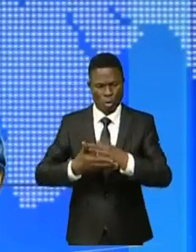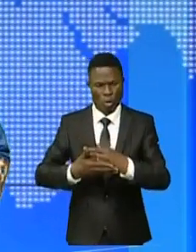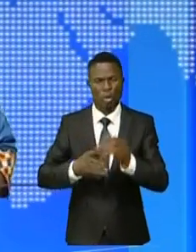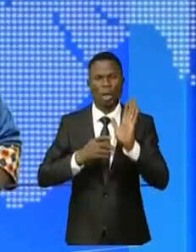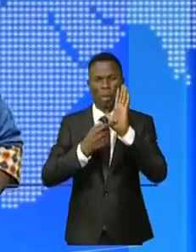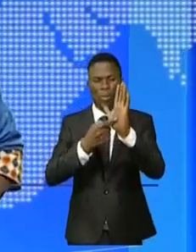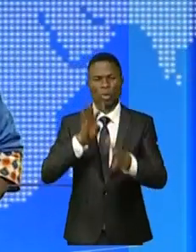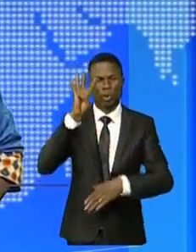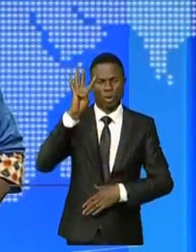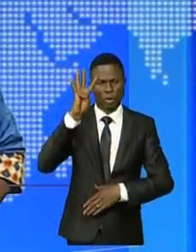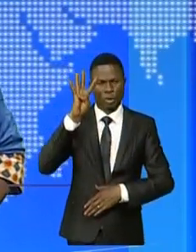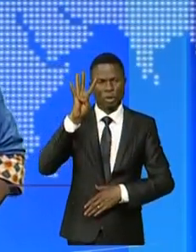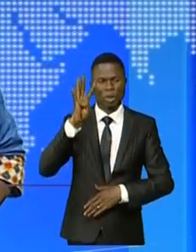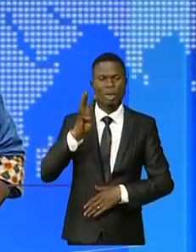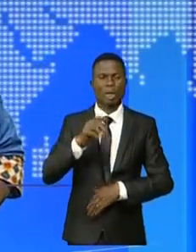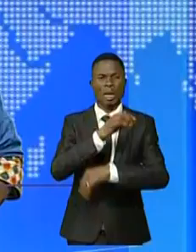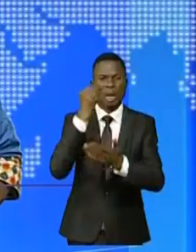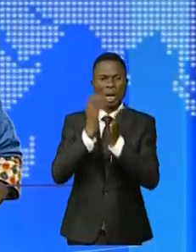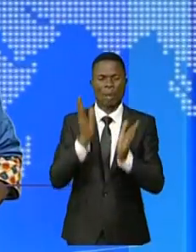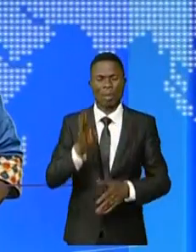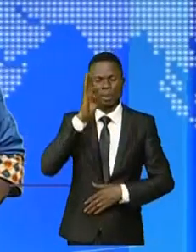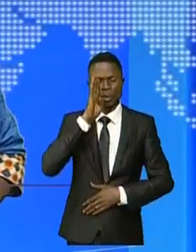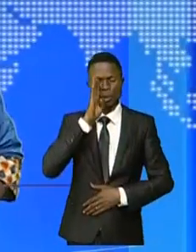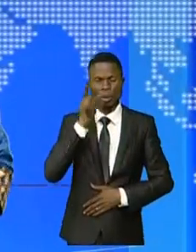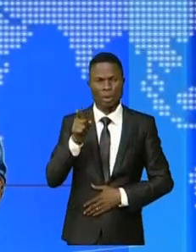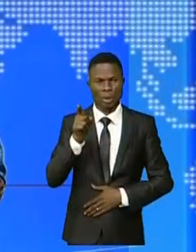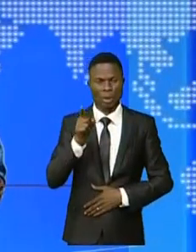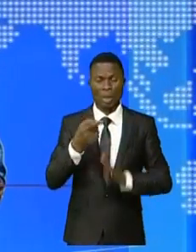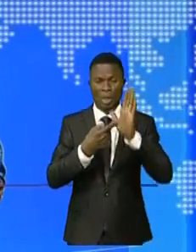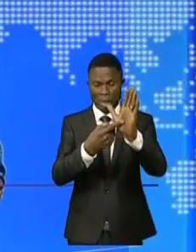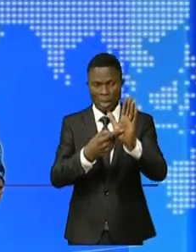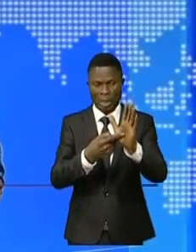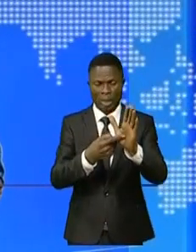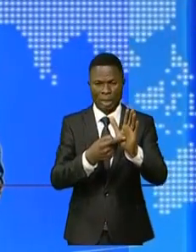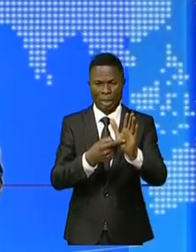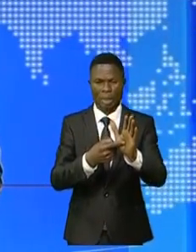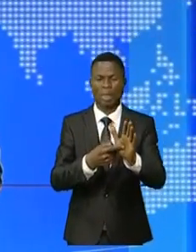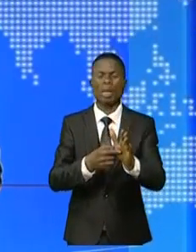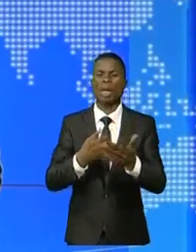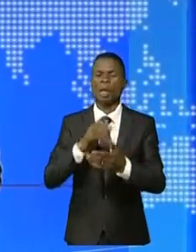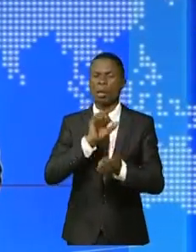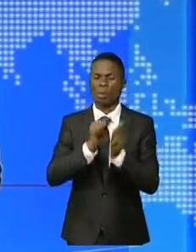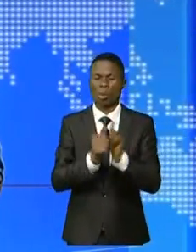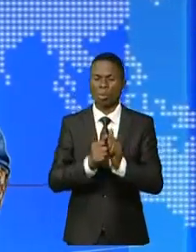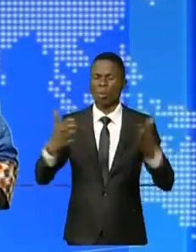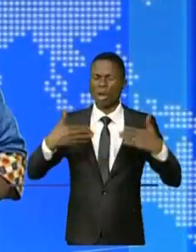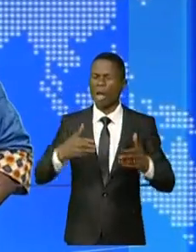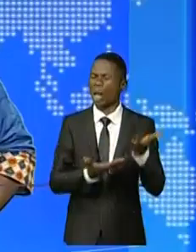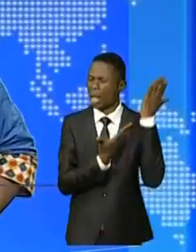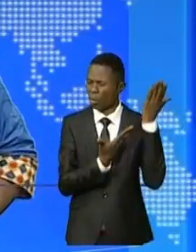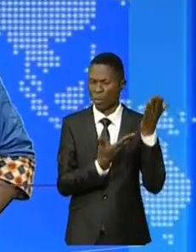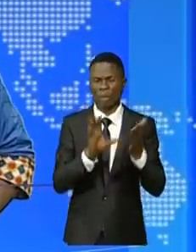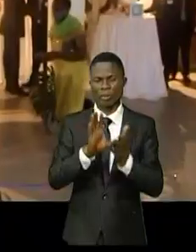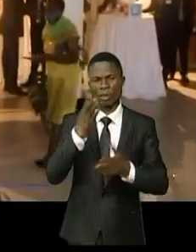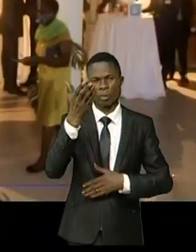jeudi à la résidence de l'ambassadeur de Belgique. Cette présentation revêt un caractère écologique important, nous dit Edith